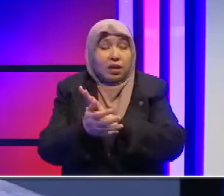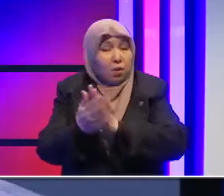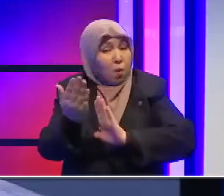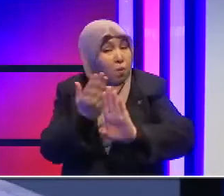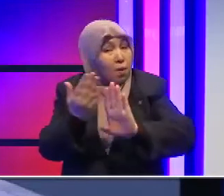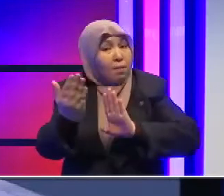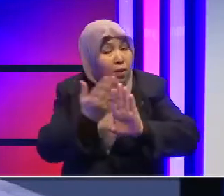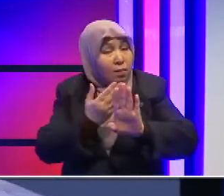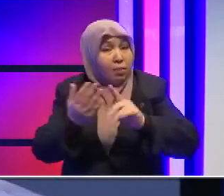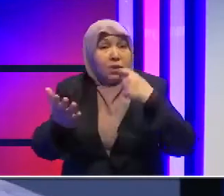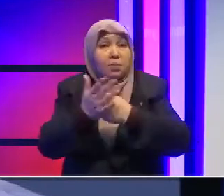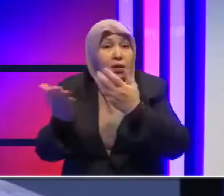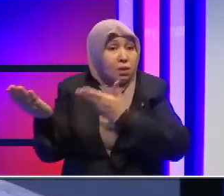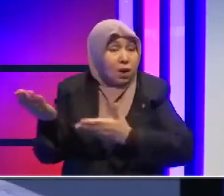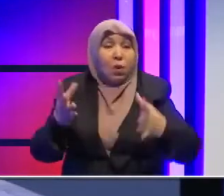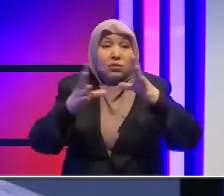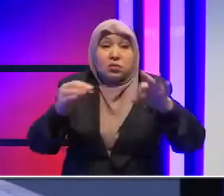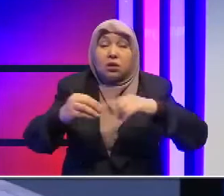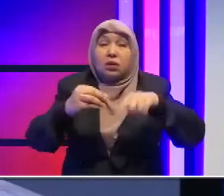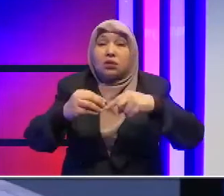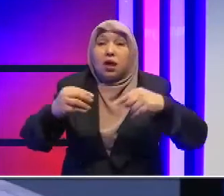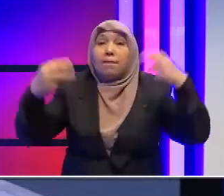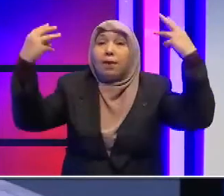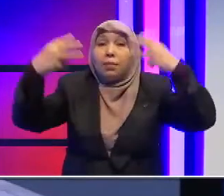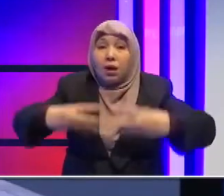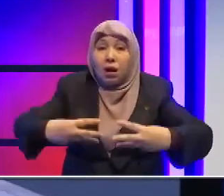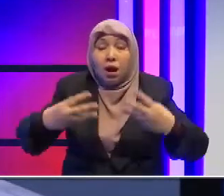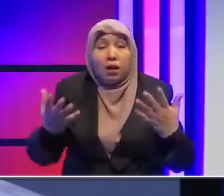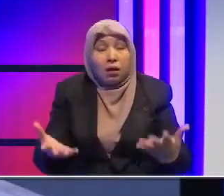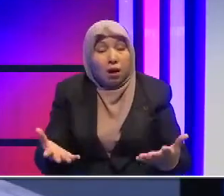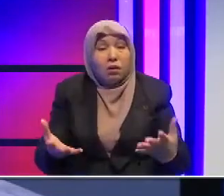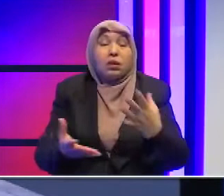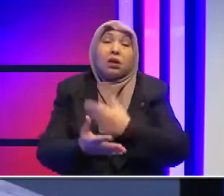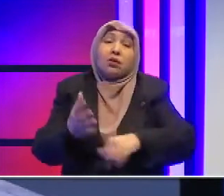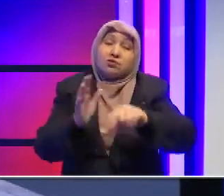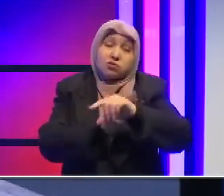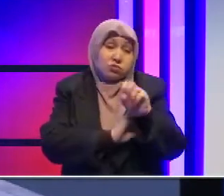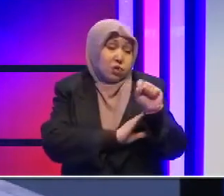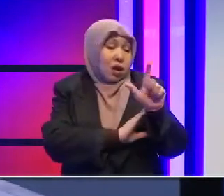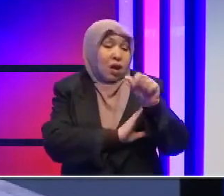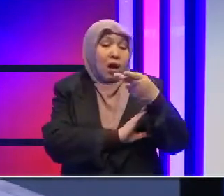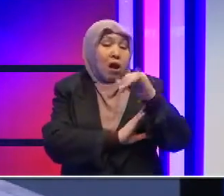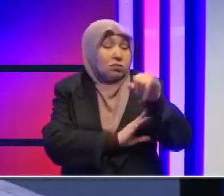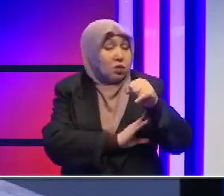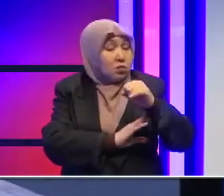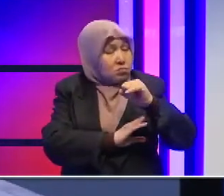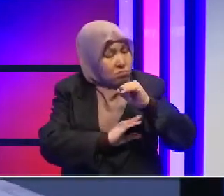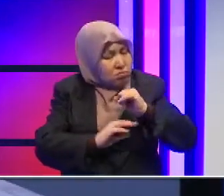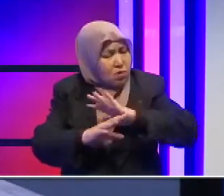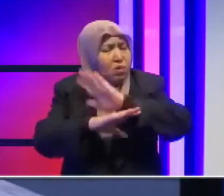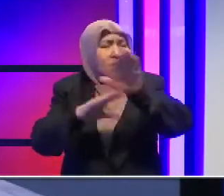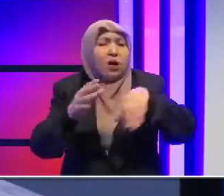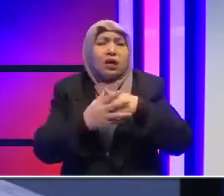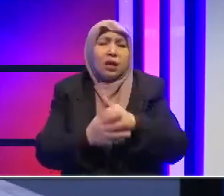bertoleransi. Tiba-tiba dibawakan cerita tentang peperangan. Dan surah Al-Hajj ini secara keseluruhannya ia adalah